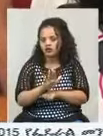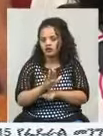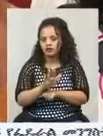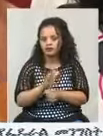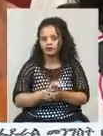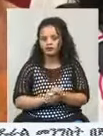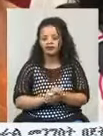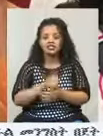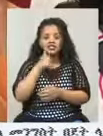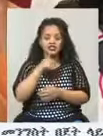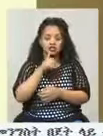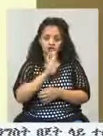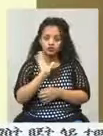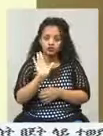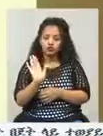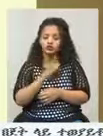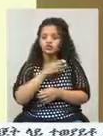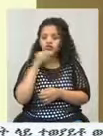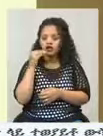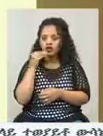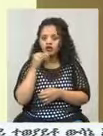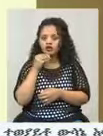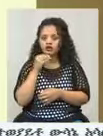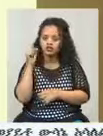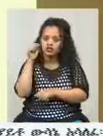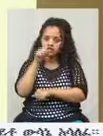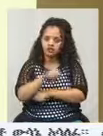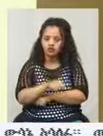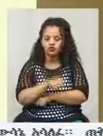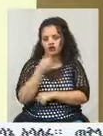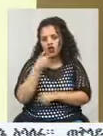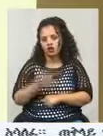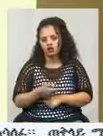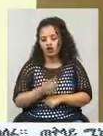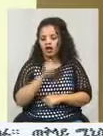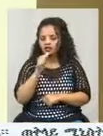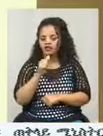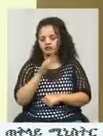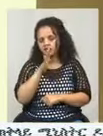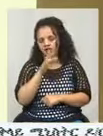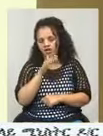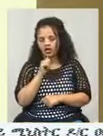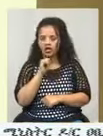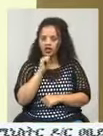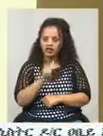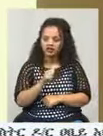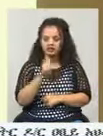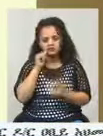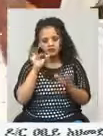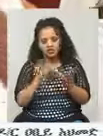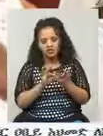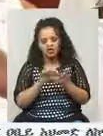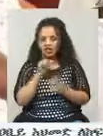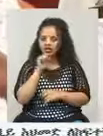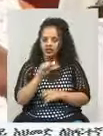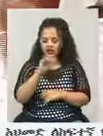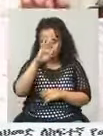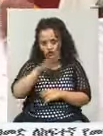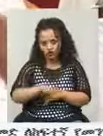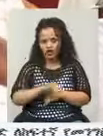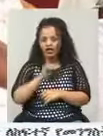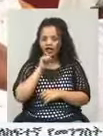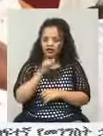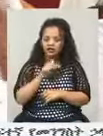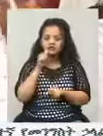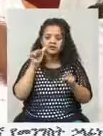አደራችሁን ሴቶቻችሁንና ስግደታችሁን አሉ። አደለም እናት፣ አደለም ሚስት፣ አደለም ልጅ፣